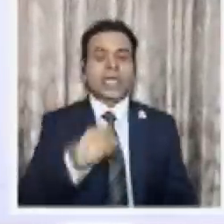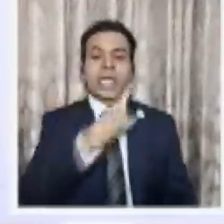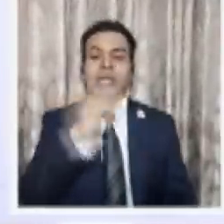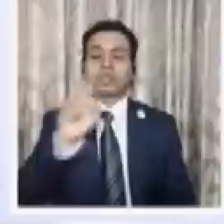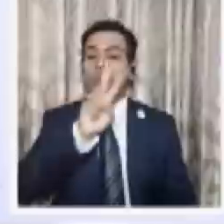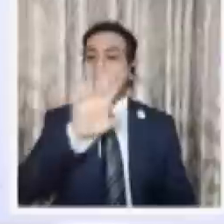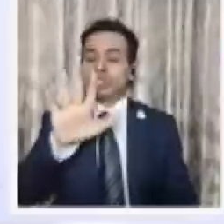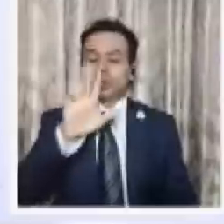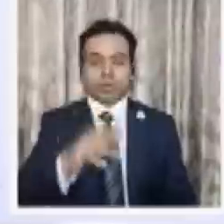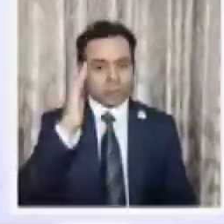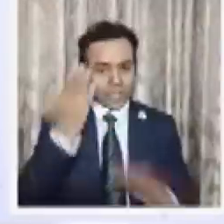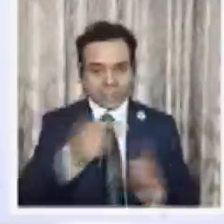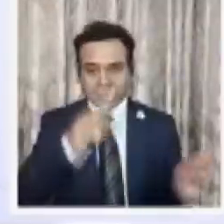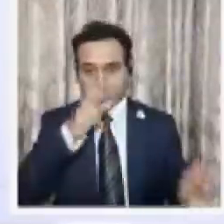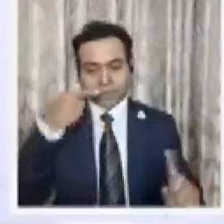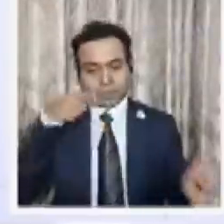6.57%, বরিশাল 100 জন